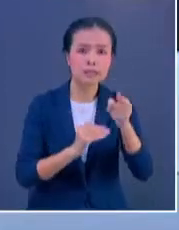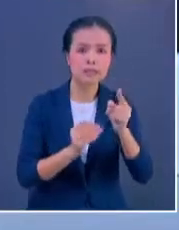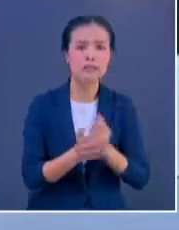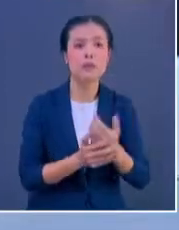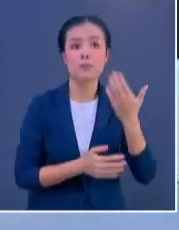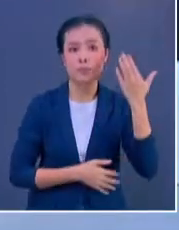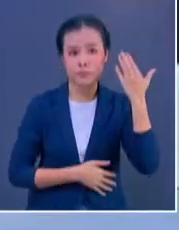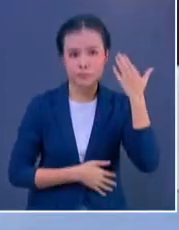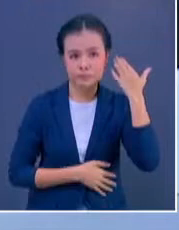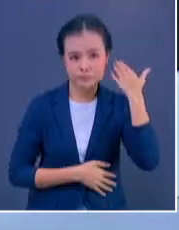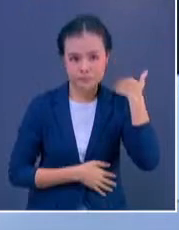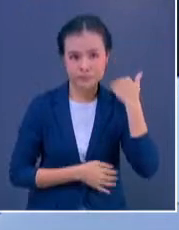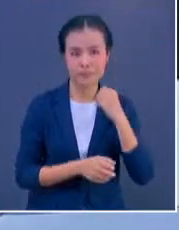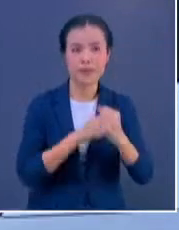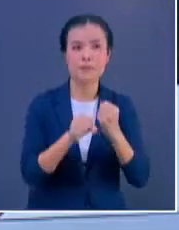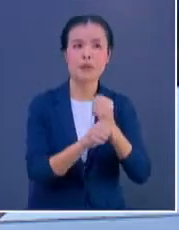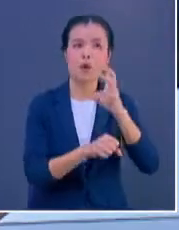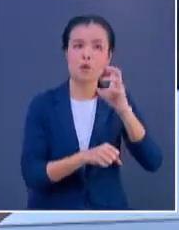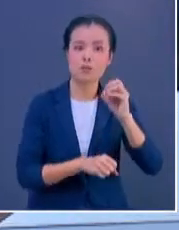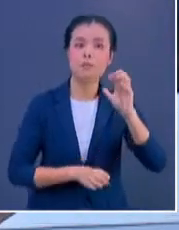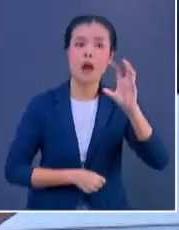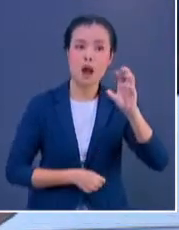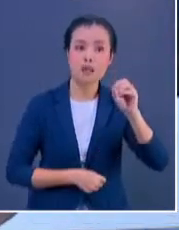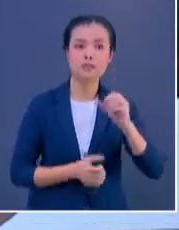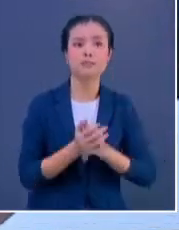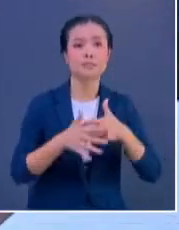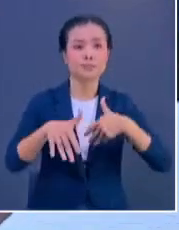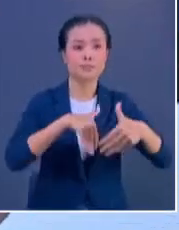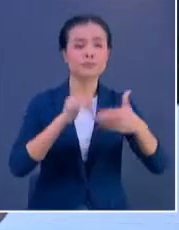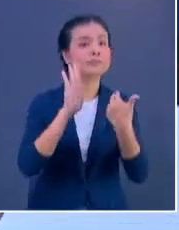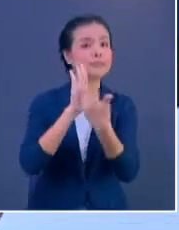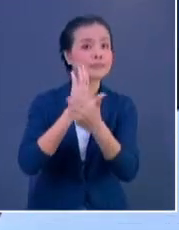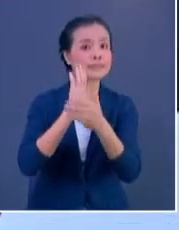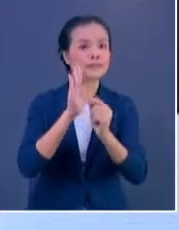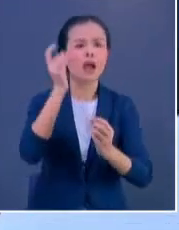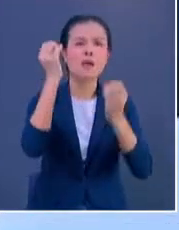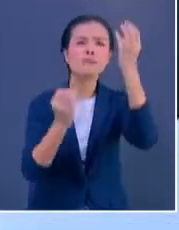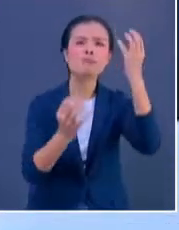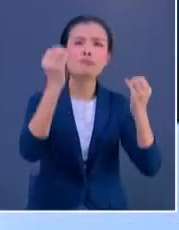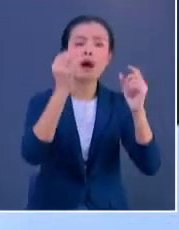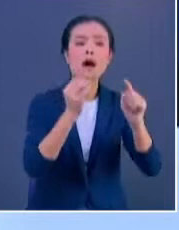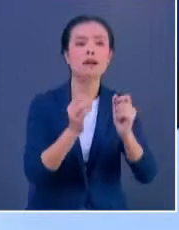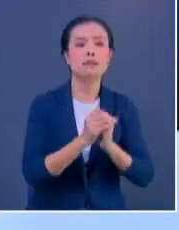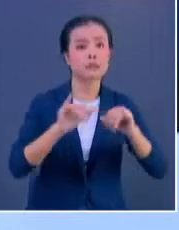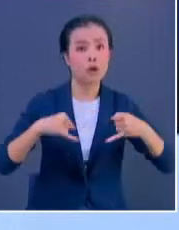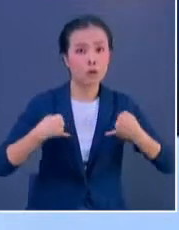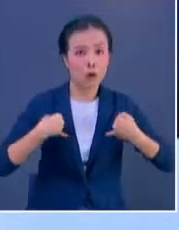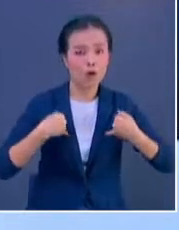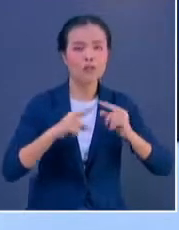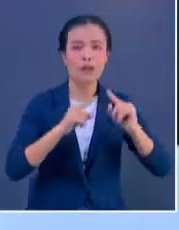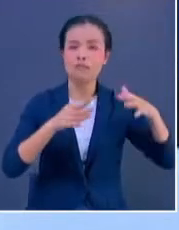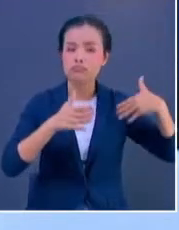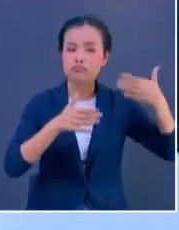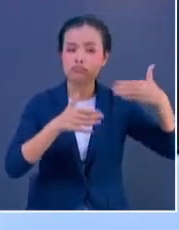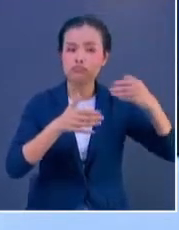มัยก่อนเนี่ยเมื่อ5-60 ปีที่แล้วเนี่ยครับที่ชาวบ้านอยู่ในภาคอีสานทั้งหลายเนี่ยเป็นที่ป่าทั้งนั้นแหละครับแล้วก็ครอบครองกันไปแต่ต่อมาเนี่ยก็มี